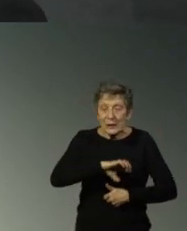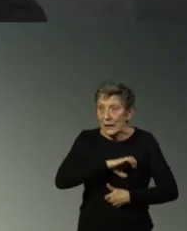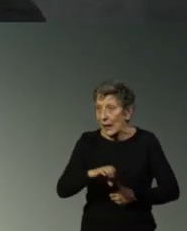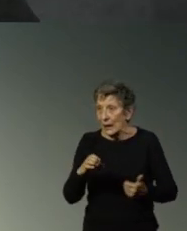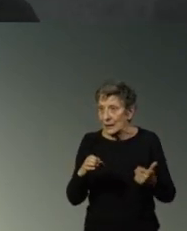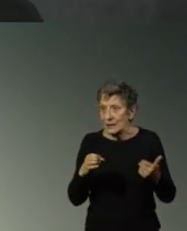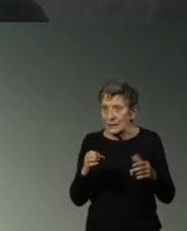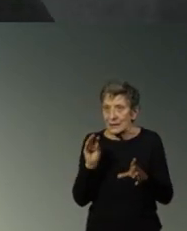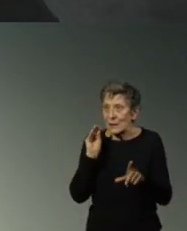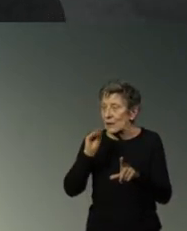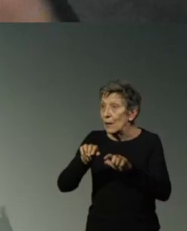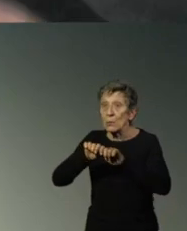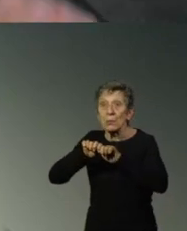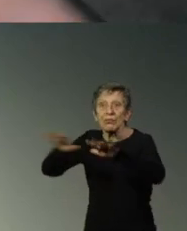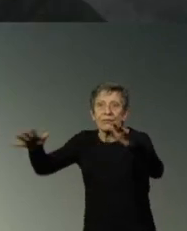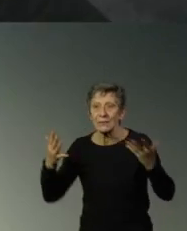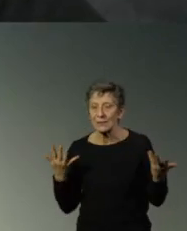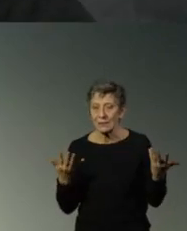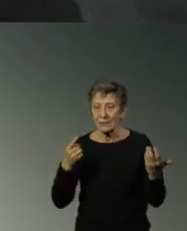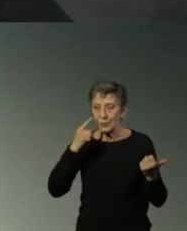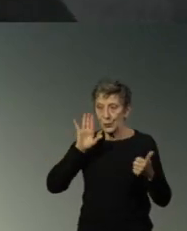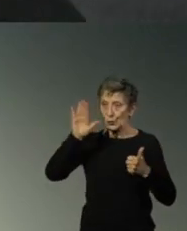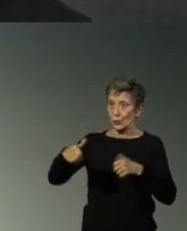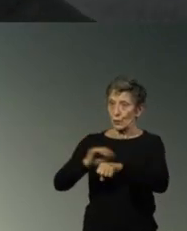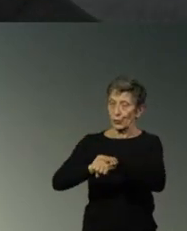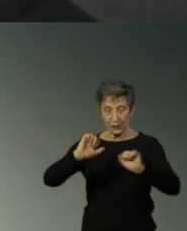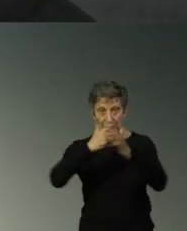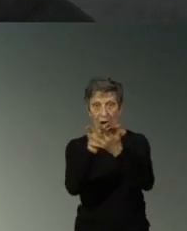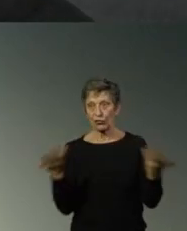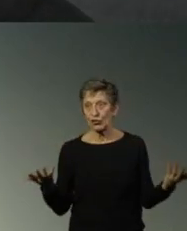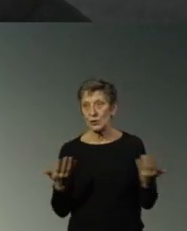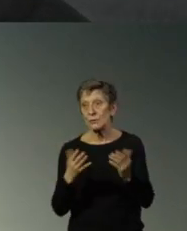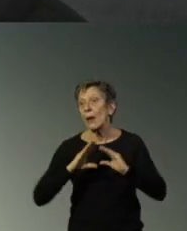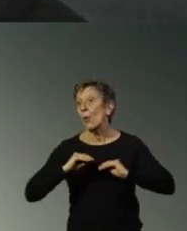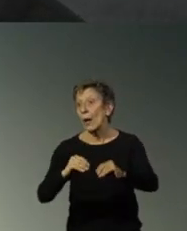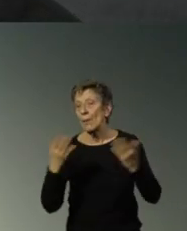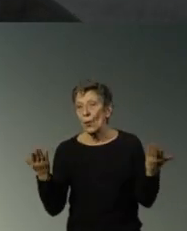ça sorte médiatiquement, pour qu'ensuite on ait une réaction politique. Et très concrètement, par exemple,